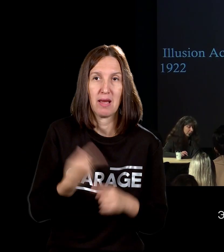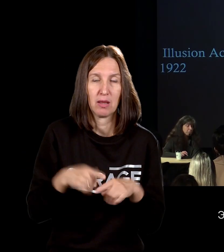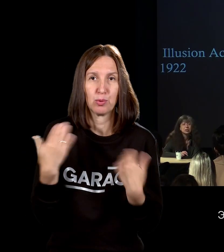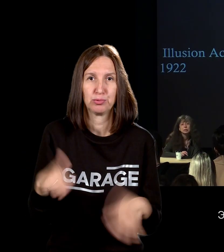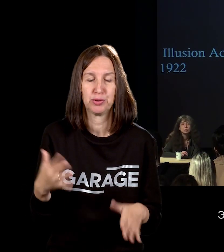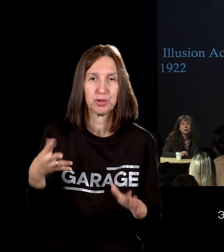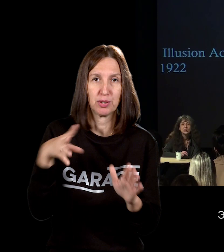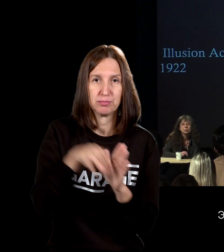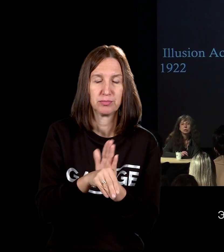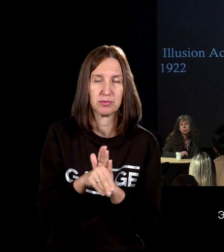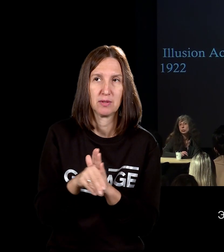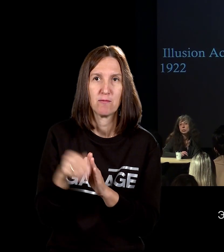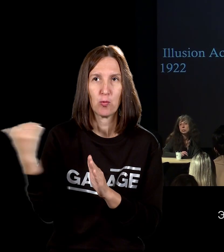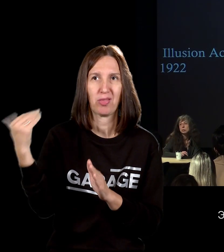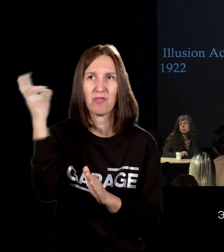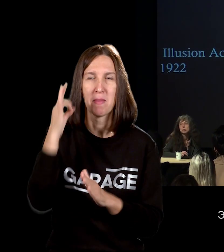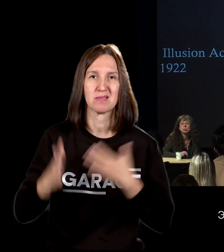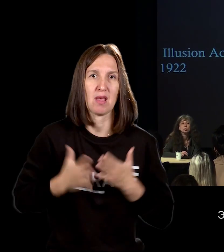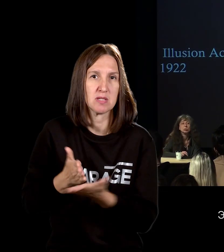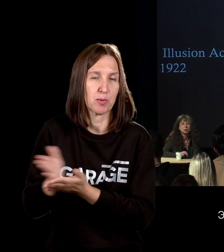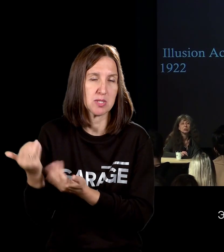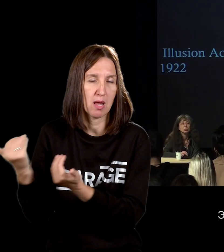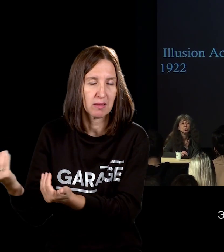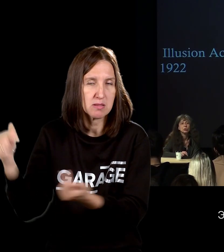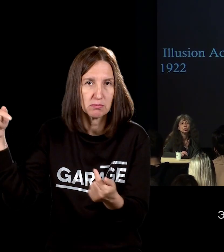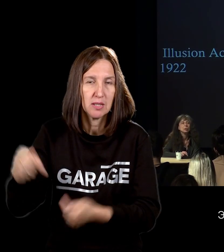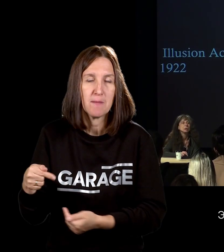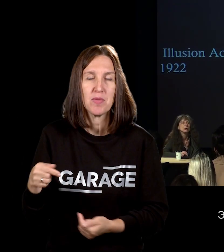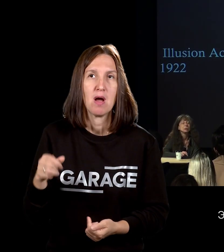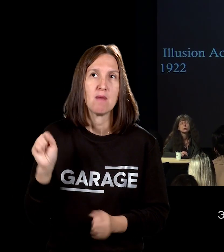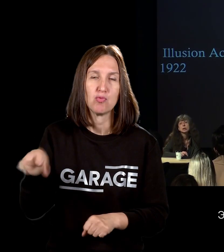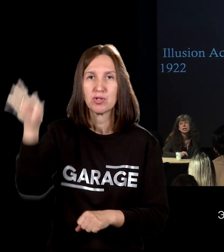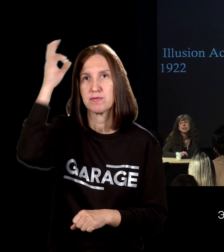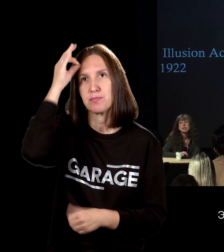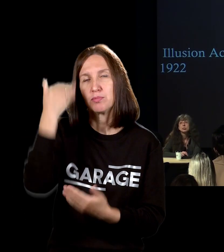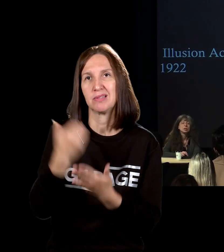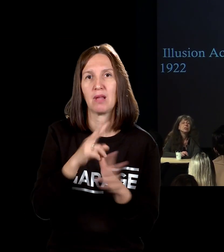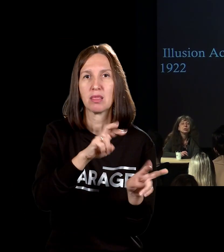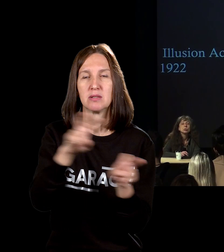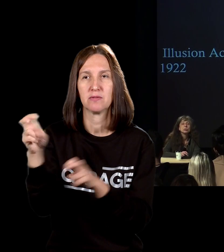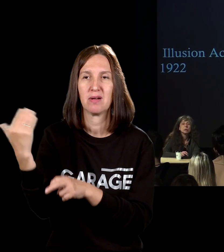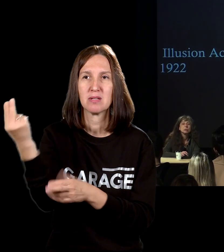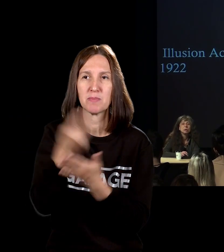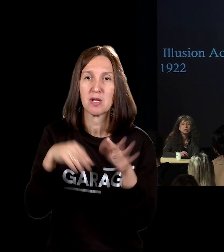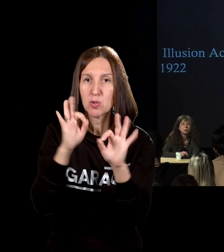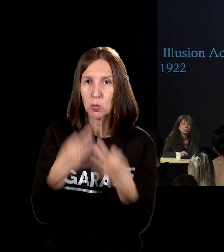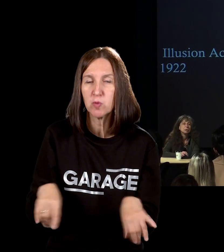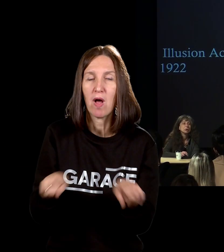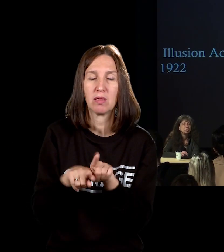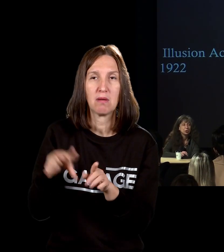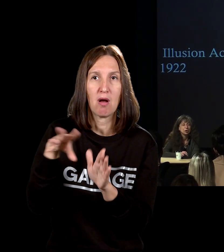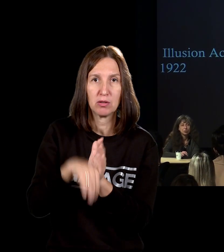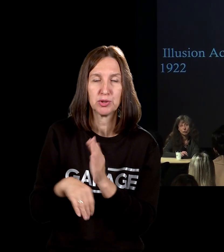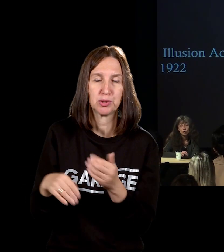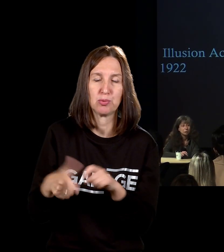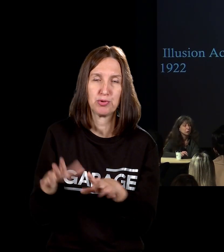частью немецкого экспрессионизма, это можно там, если вспомнить не только изобразительное искусство с того времени, такой же